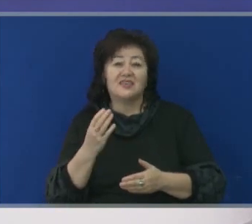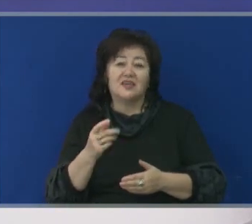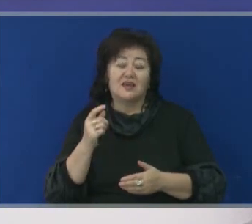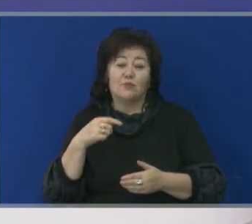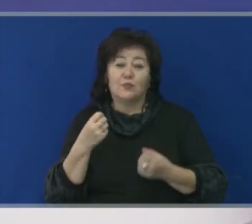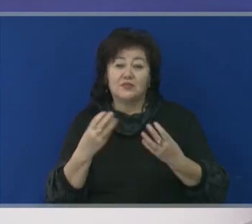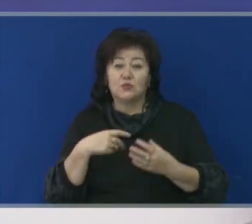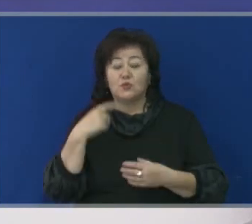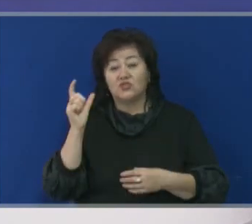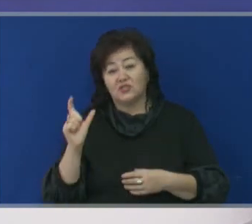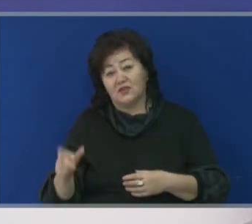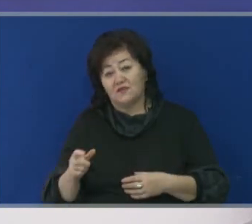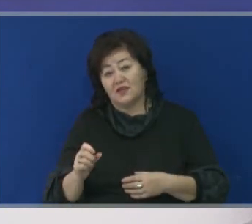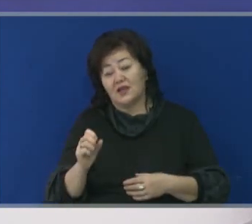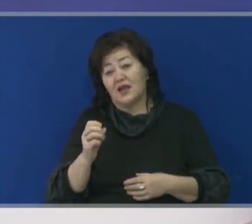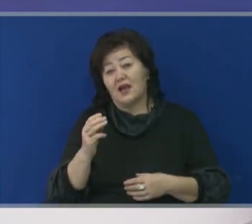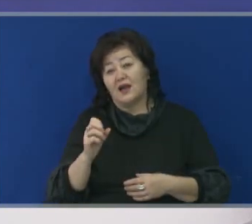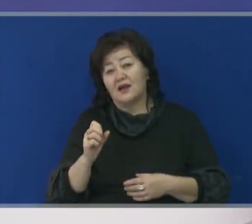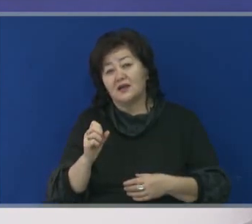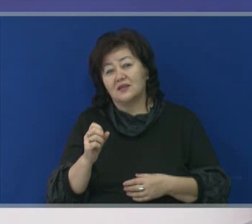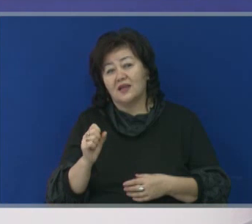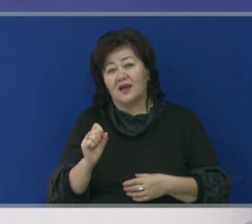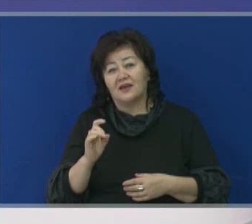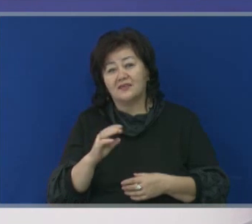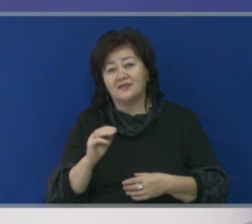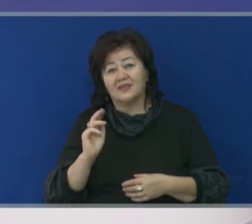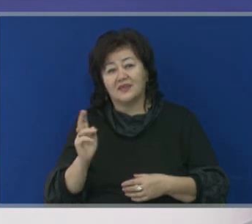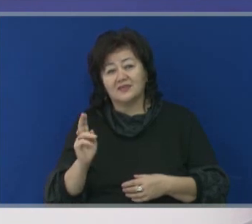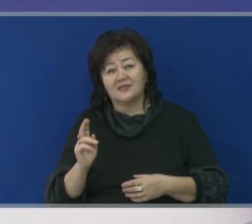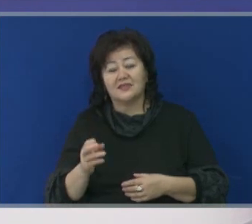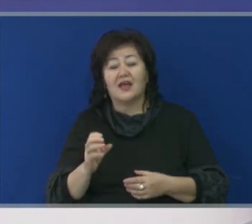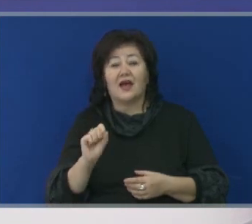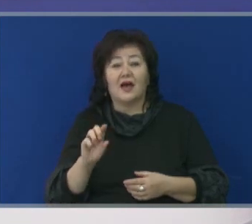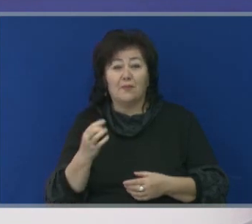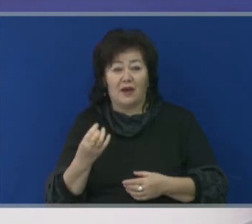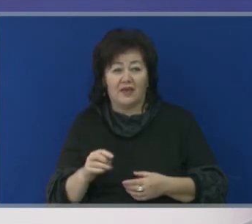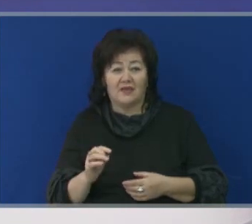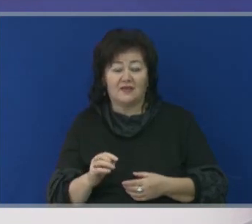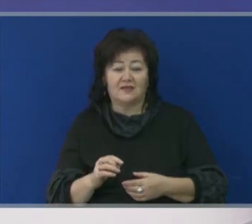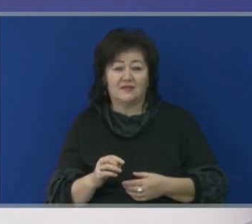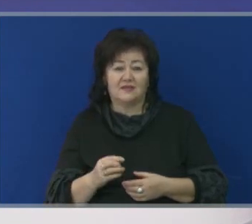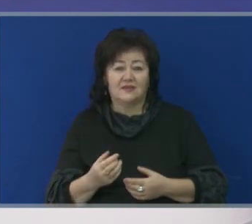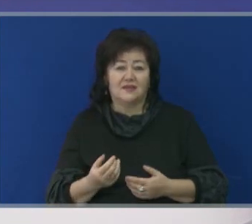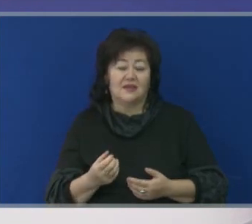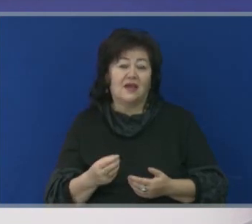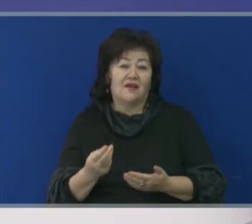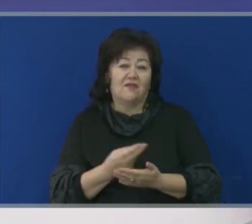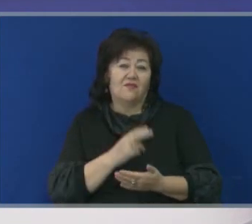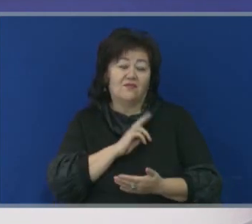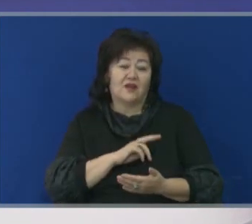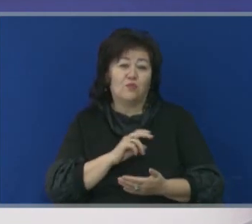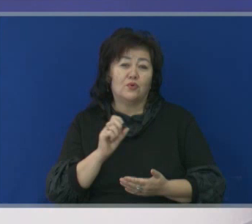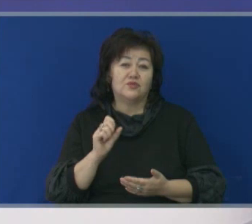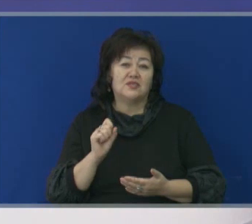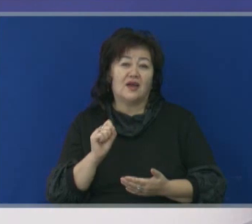Буквы «А» и «О» в варианте компании «Артекс» обозначают аббревиатуру области Абай. В работе Аканова изображена